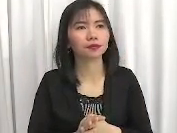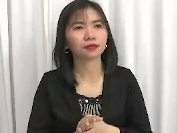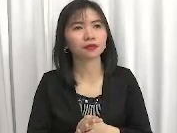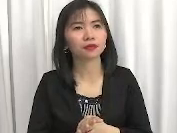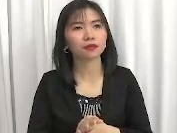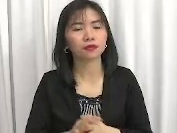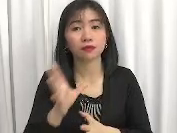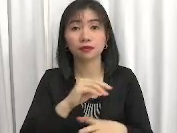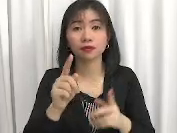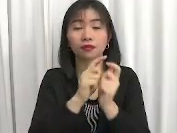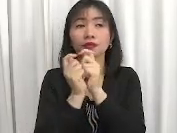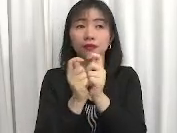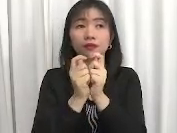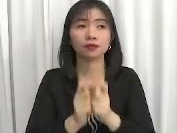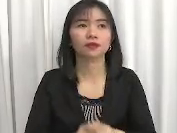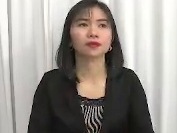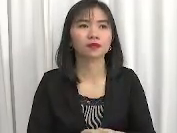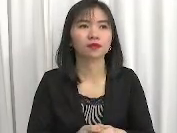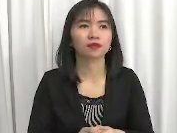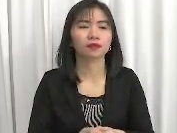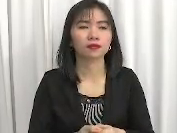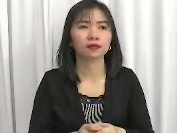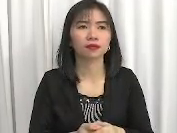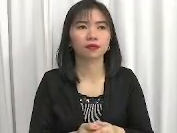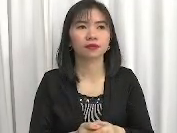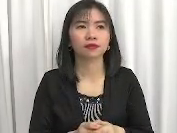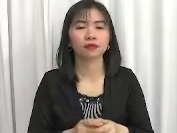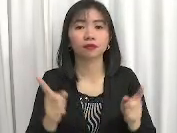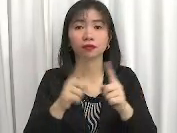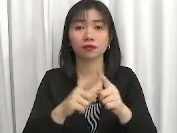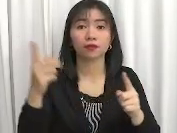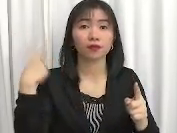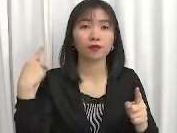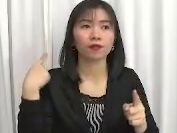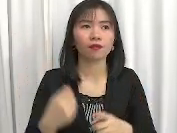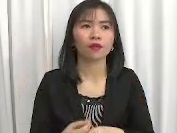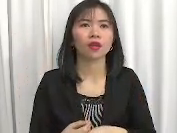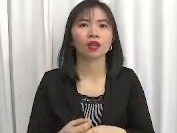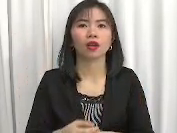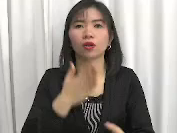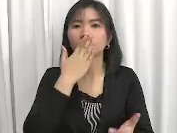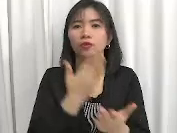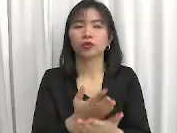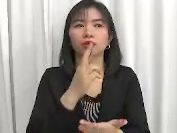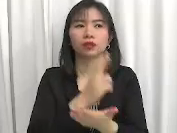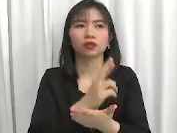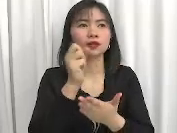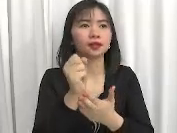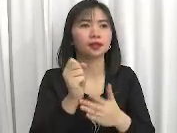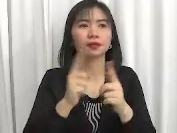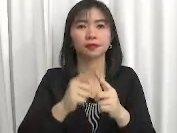pagsasama. Isa yan, pagsasama. At yung magkaroon tayo ng maayos na relasyon sa Diyos. No?